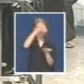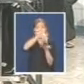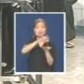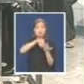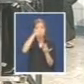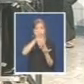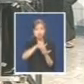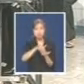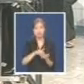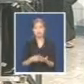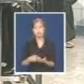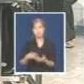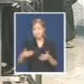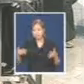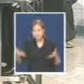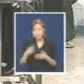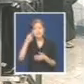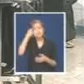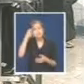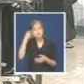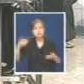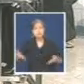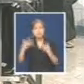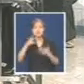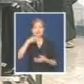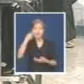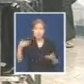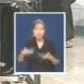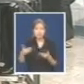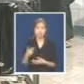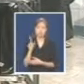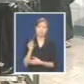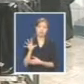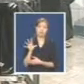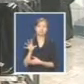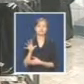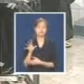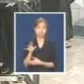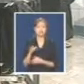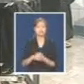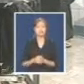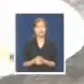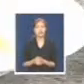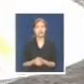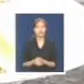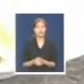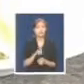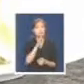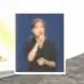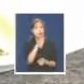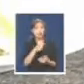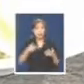ผัดซีอิ๊วก๋วยเตี๋ยวเนื้อ 25บาทถ้าอย่างนี้สิบบาทและมีไข่ดาวนะเท่าไหร่อันนี้ก็อันคะอันนี้เพิ่มอีก 5บาทต่อเพิ่มอีกนะครับ